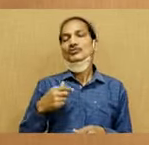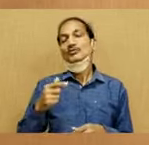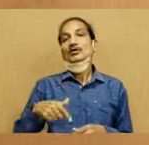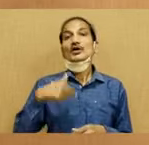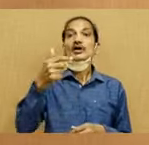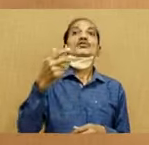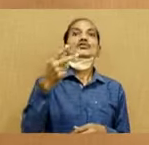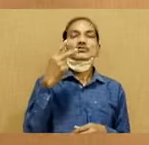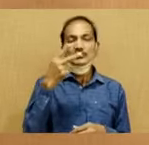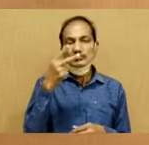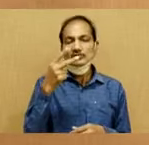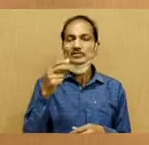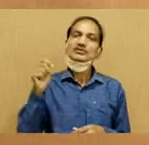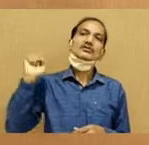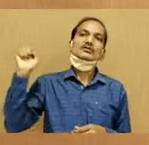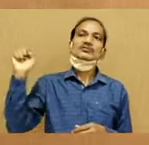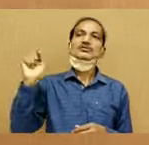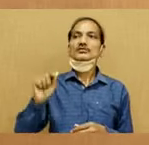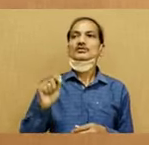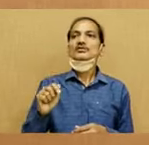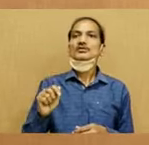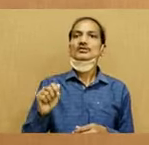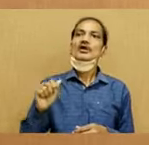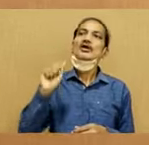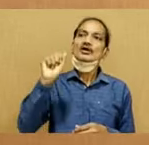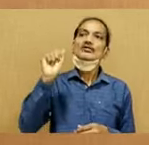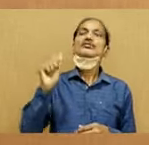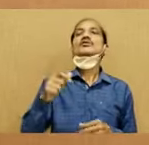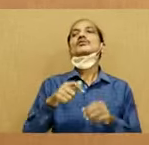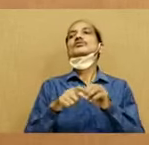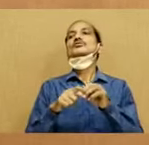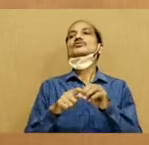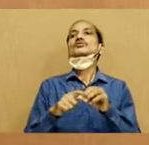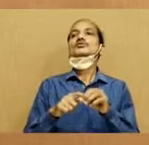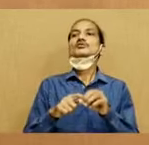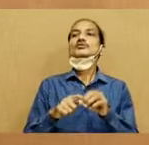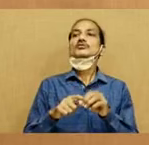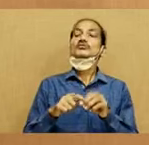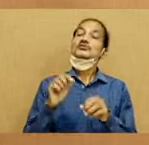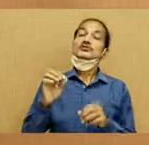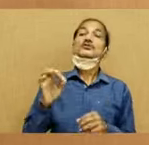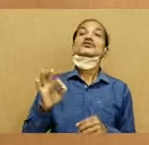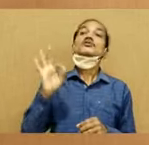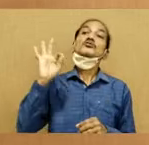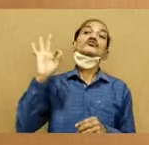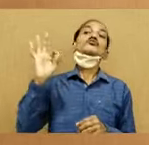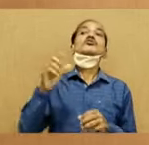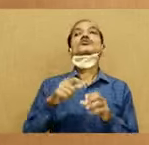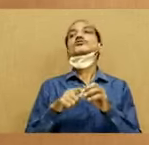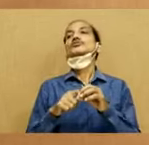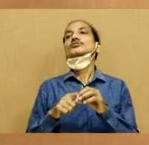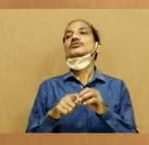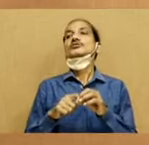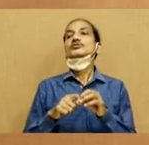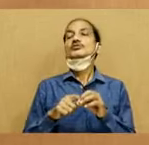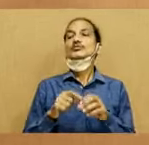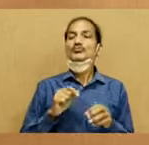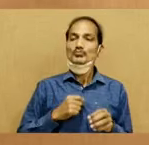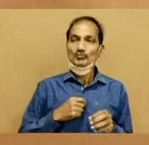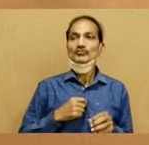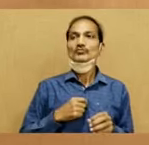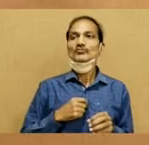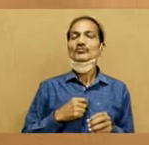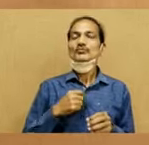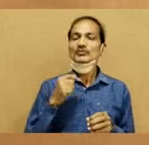ପ୍ରଶ୍ନ ବହୁତ ଭଲ ପ୍ରଶ୍ନଟିଏ। ଆମକୁ ୟା ଉତ୍ତରରେ ମୁଁ କହିବି ଯେ ଆମକୁ ଗୋଟିଏ